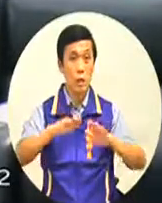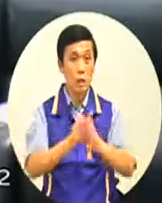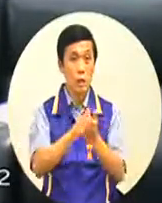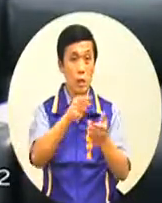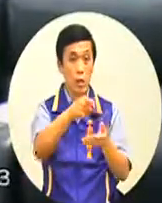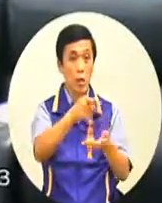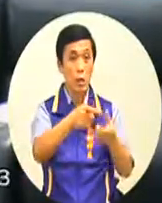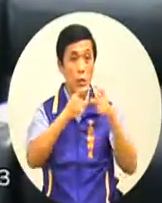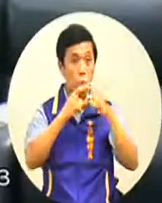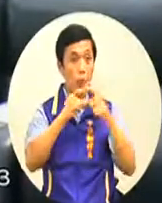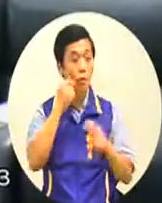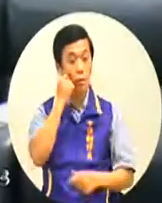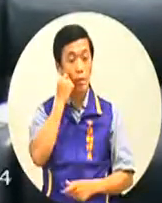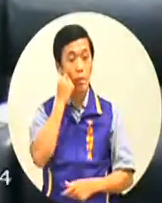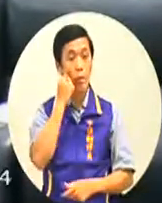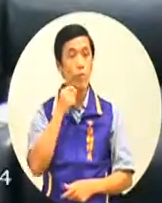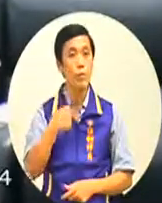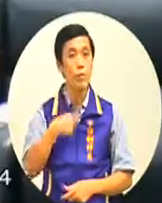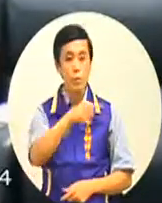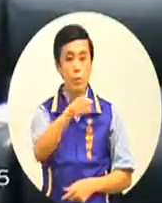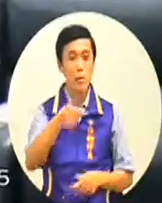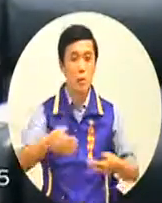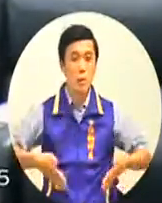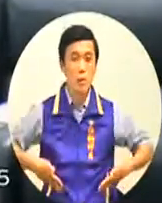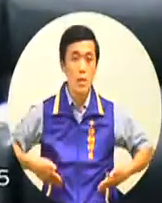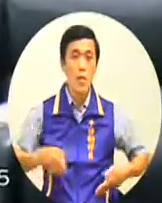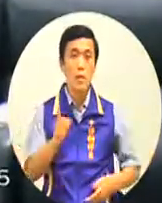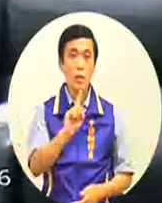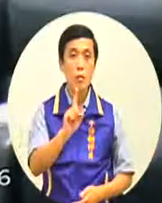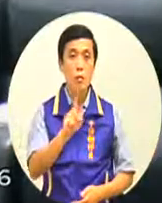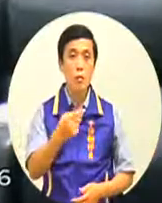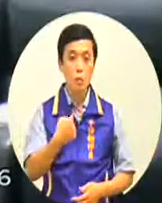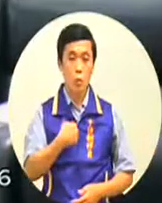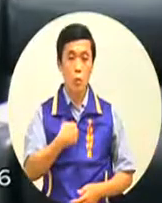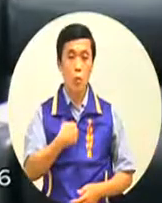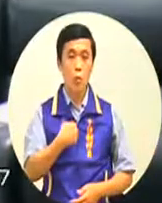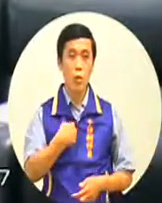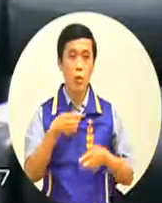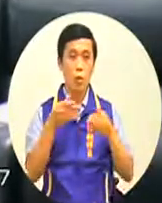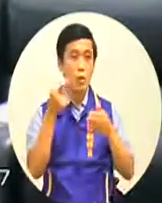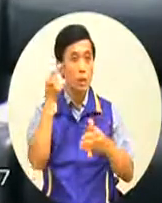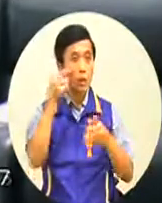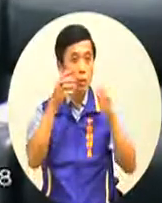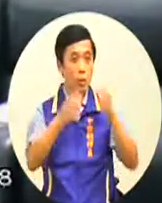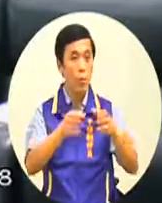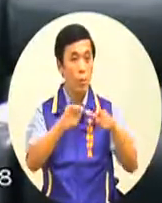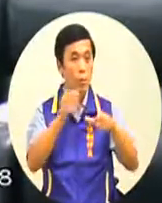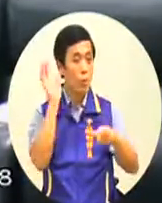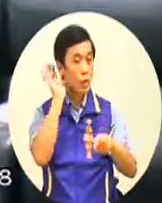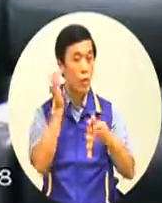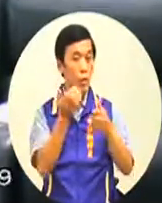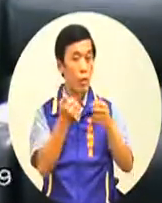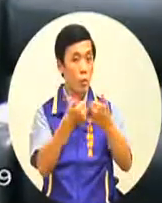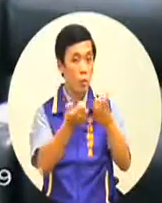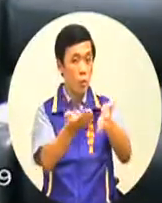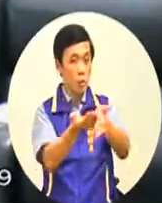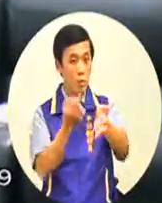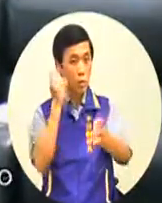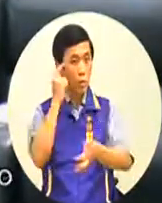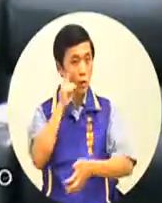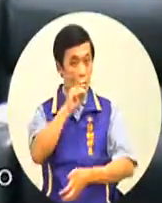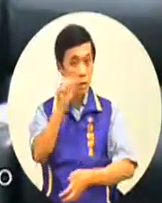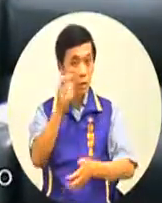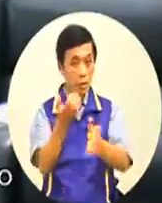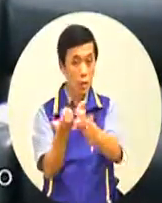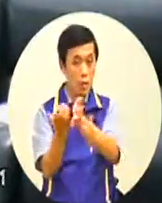难。所以我说，到底在急什么？对我来讲，哎，一个公听会若无10天吼，提前10天是很难周